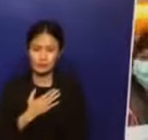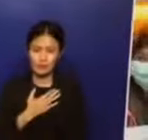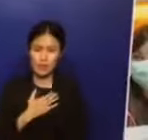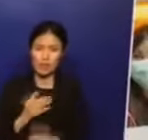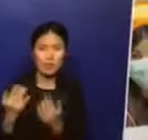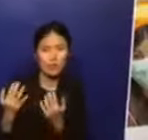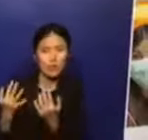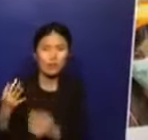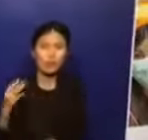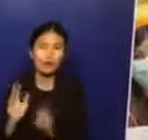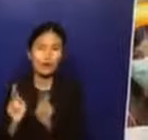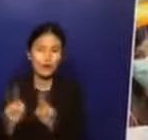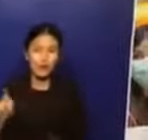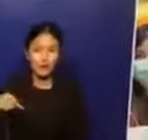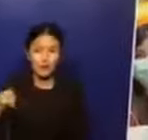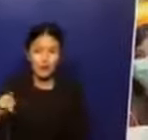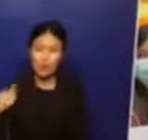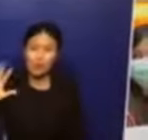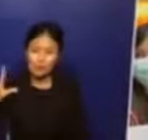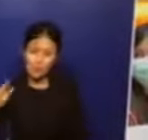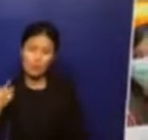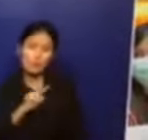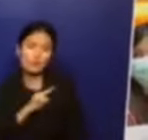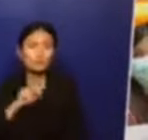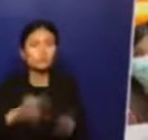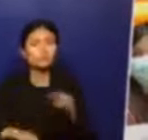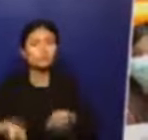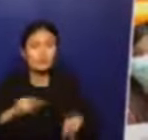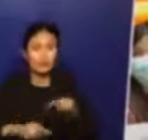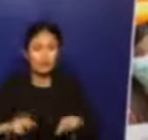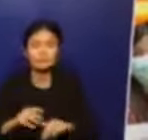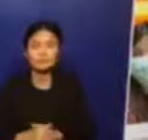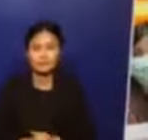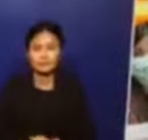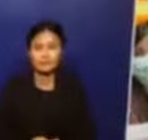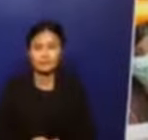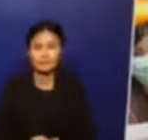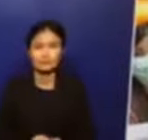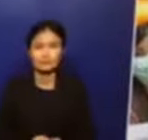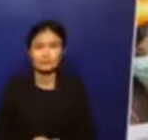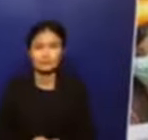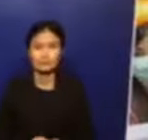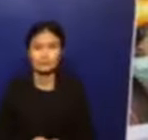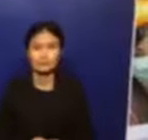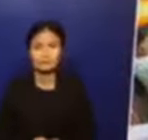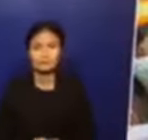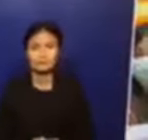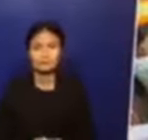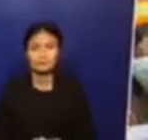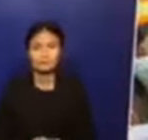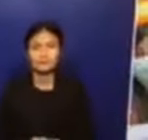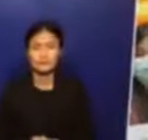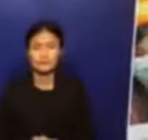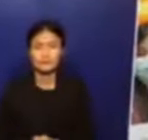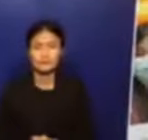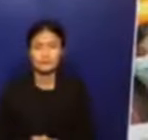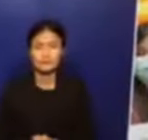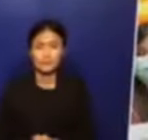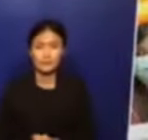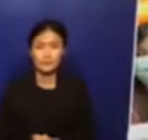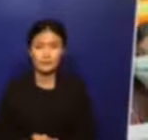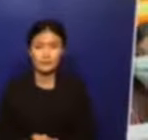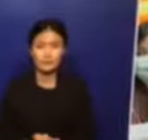หน้าที่ของกรรมาธิการปปช.ในการที่จะตรวจสอบต่อไปนะคะดิฉันอยากจะบอกว่าคุณสมบัติที่ดีเนี่ยมันเป็น